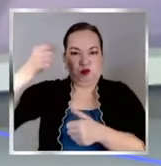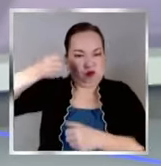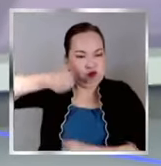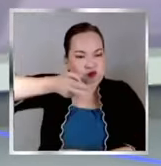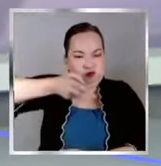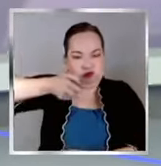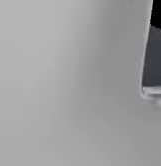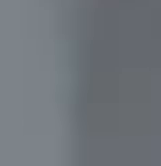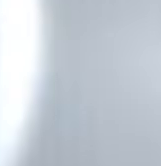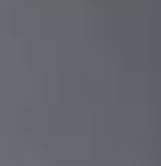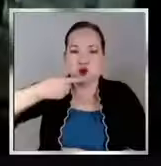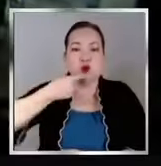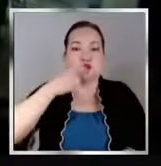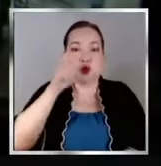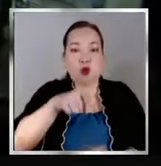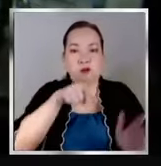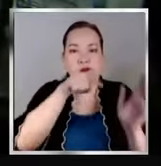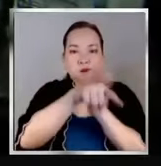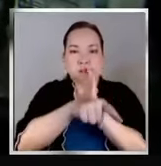ni Salima Refran.